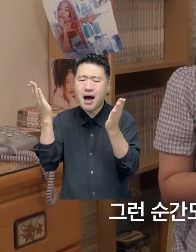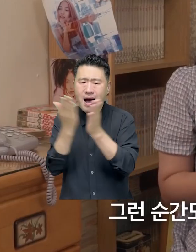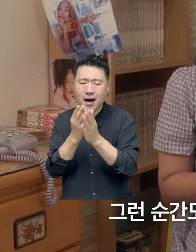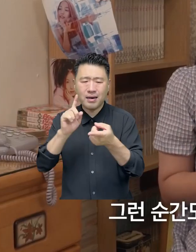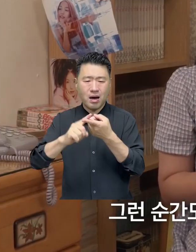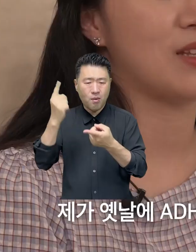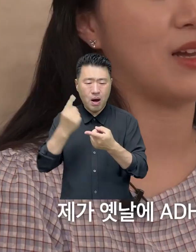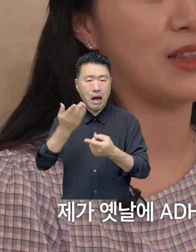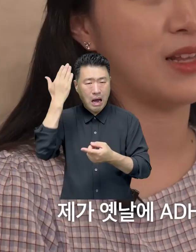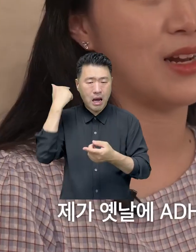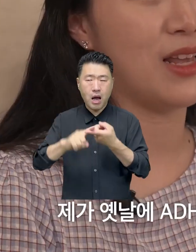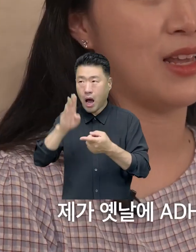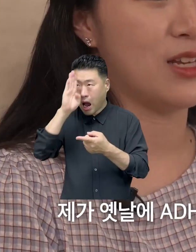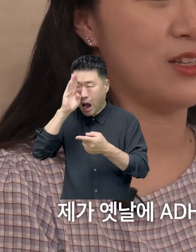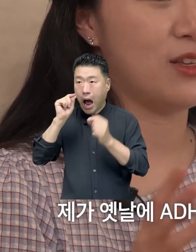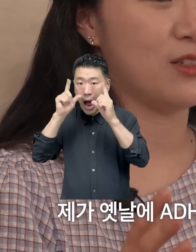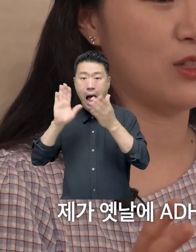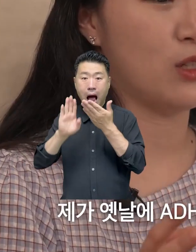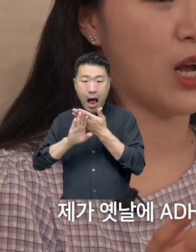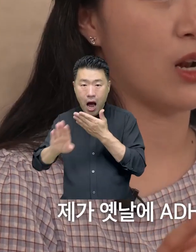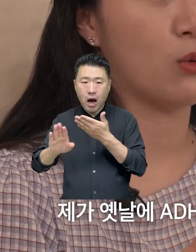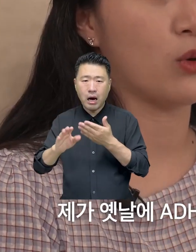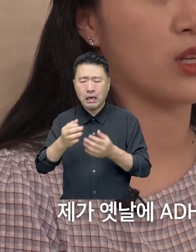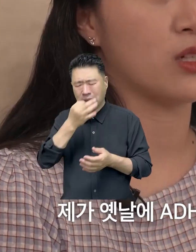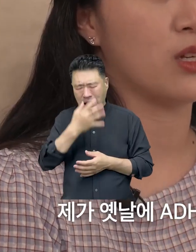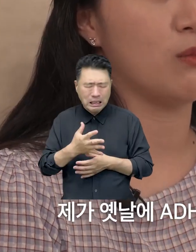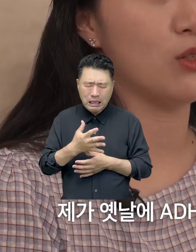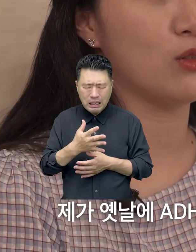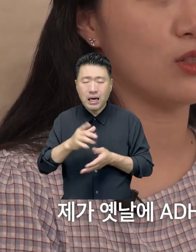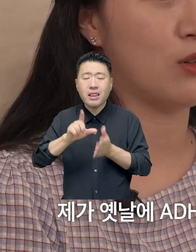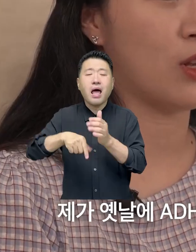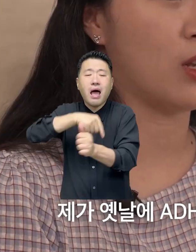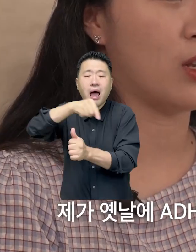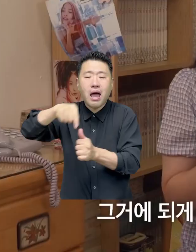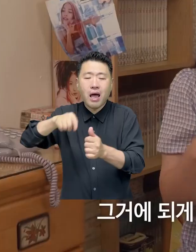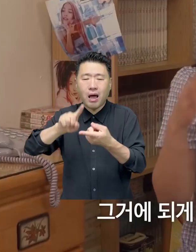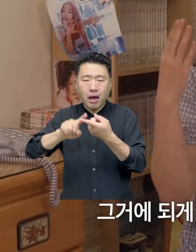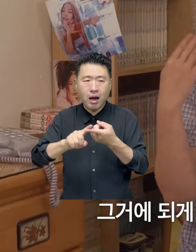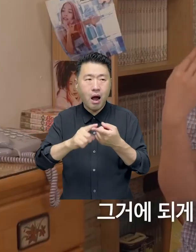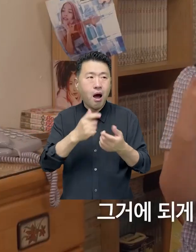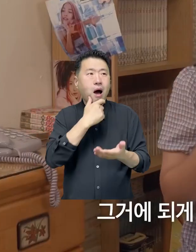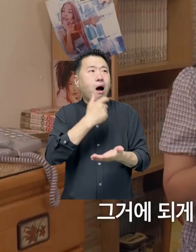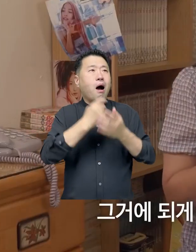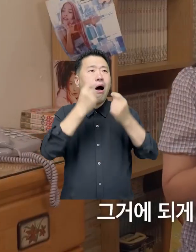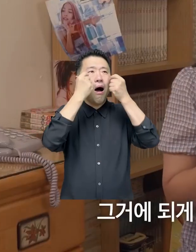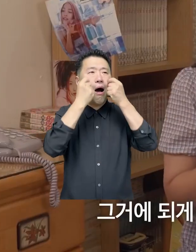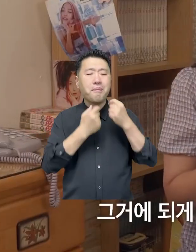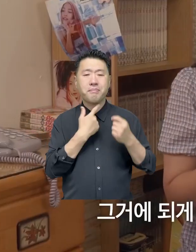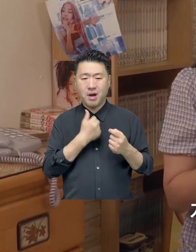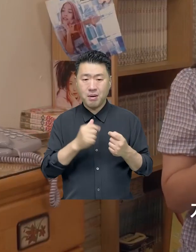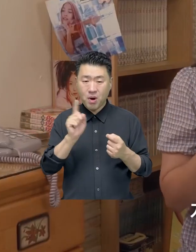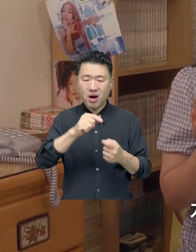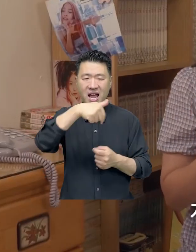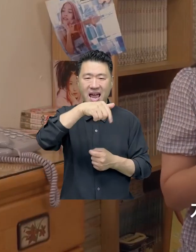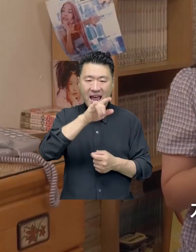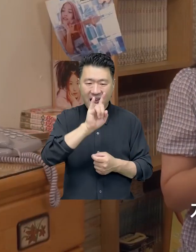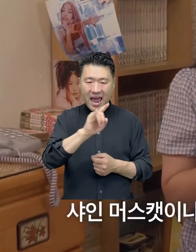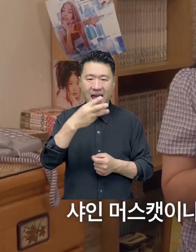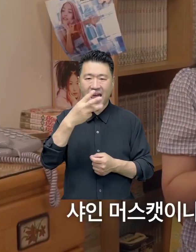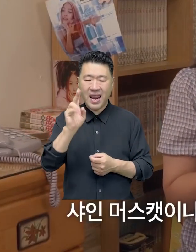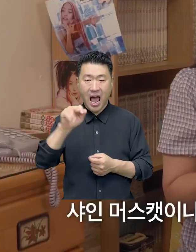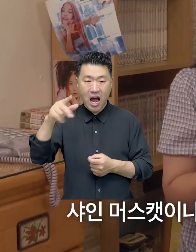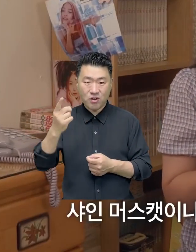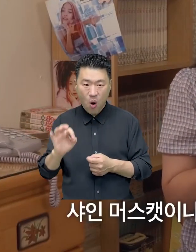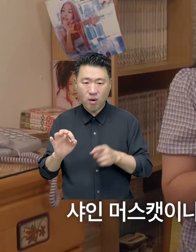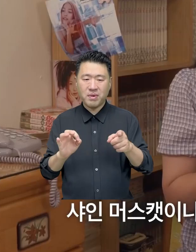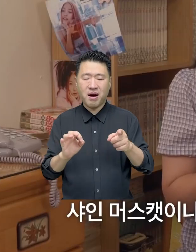ADHD적으로 왔는데 제가 옛날에 ADHD를 알고 굉장히 힘들던 시절에 그거에 대해 감동을 받은 적이 있었어요. 계량종